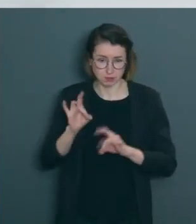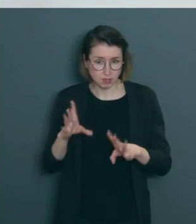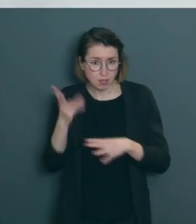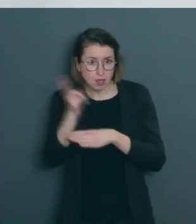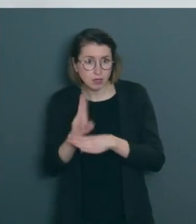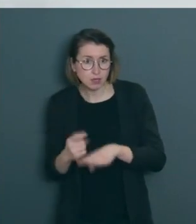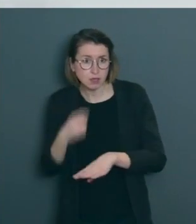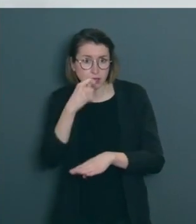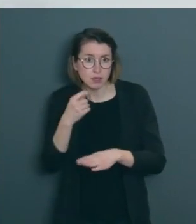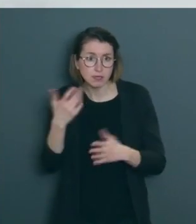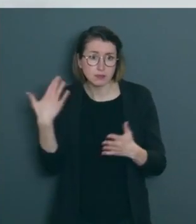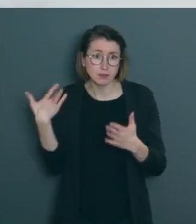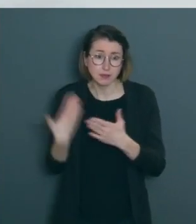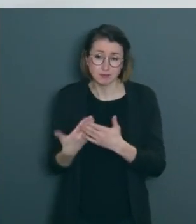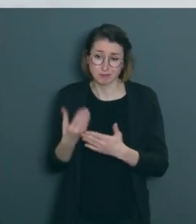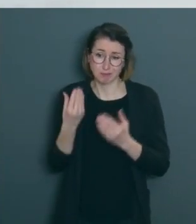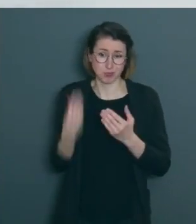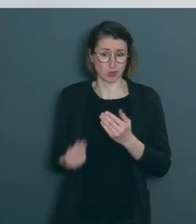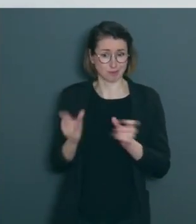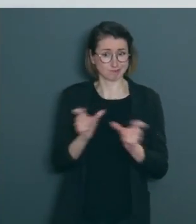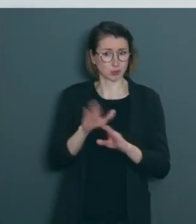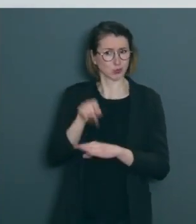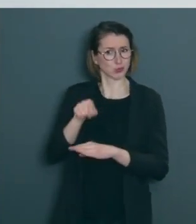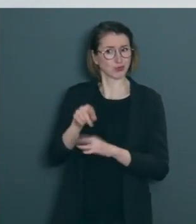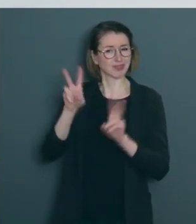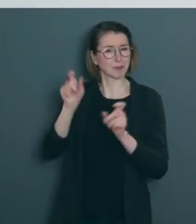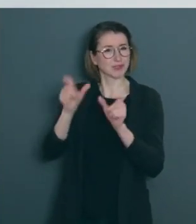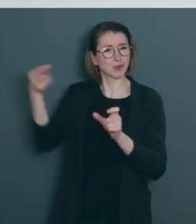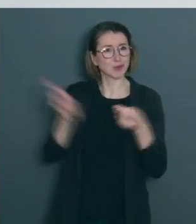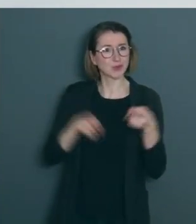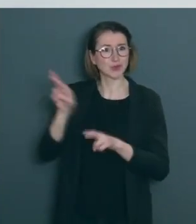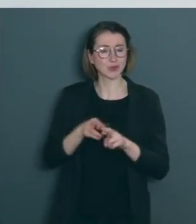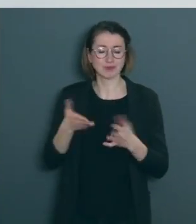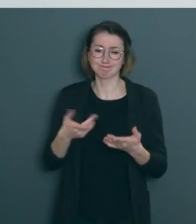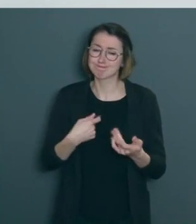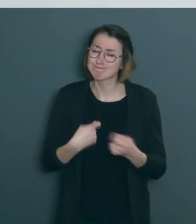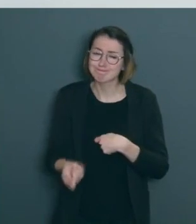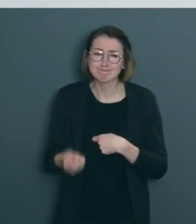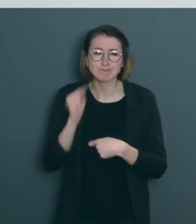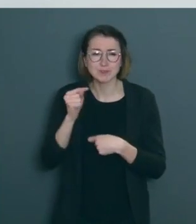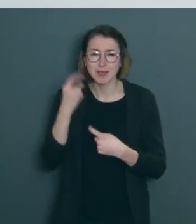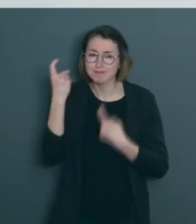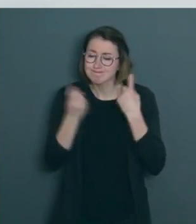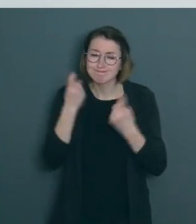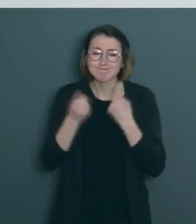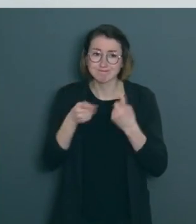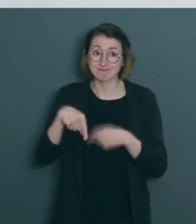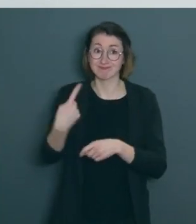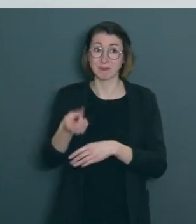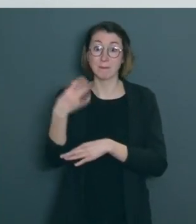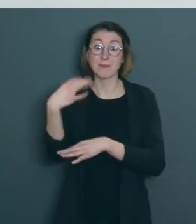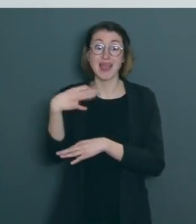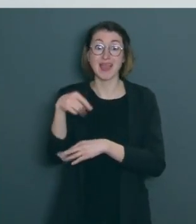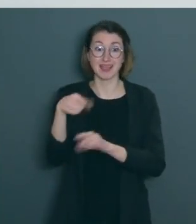Ce n'est pas acceptable. Et donc, on veut que, avant les vacances de Pâques, que les gens peuvent